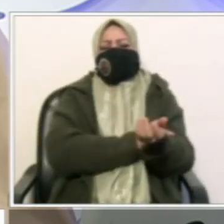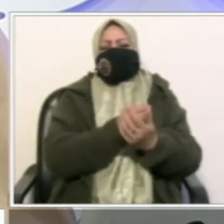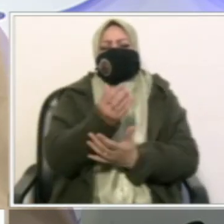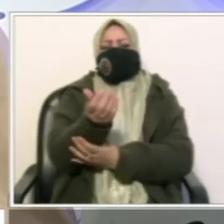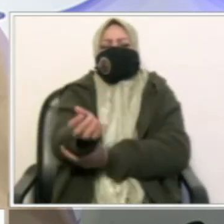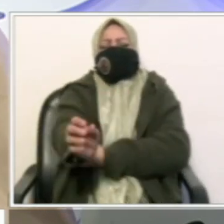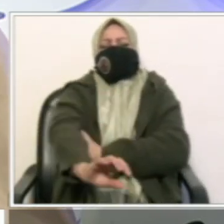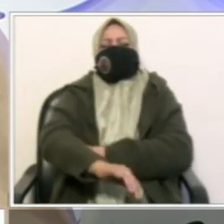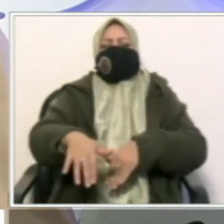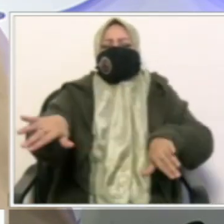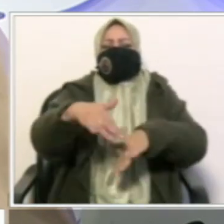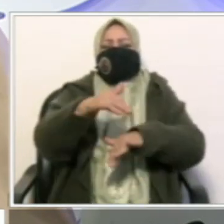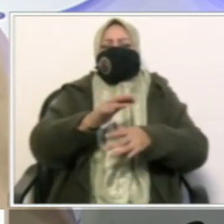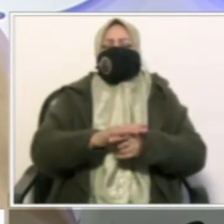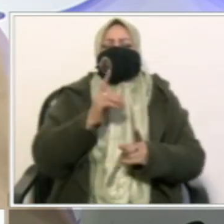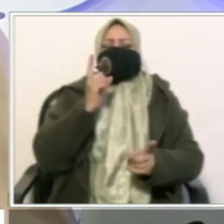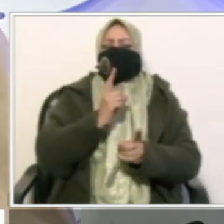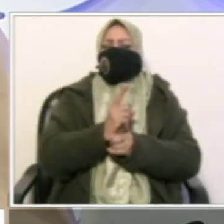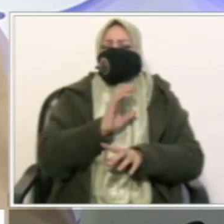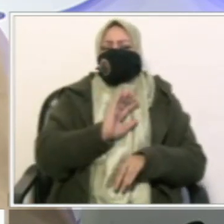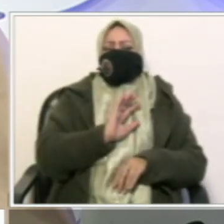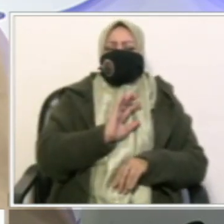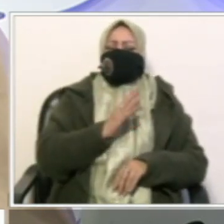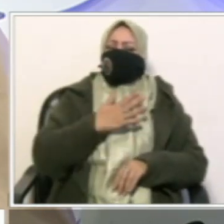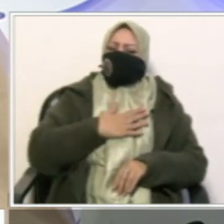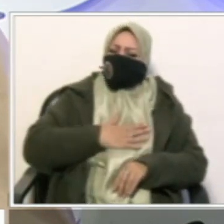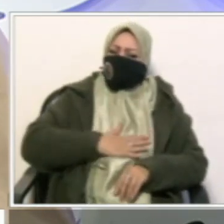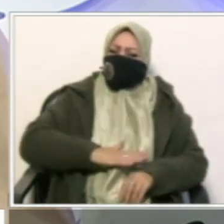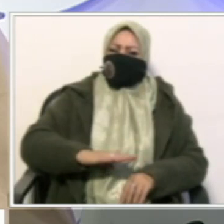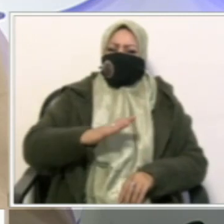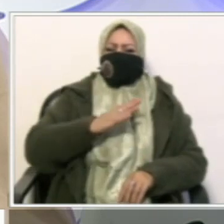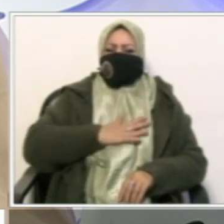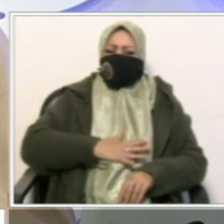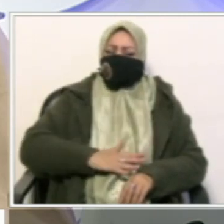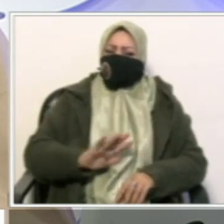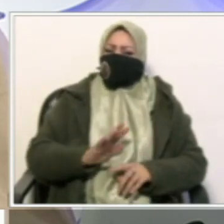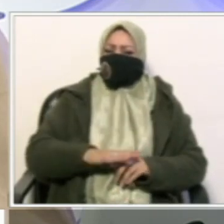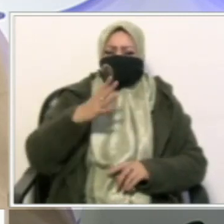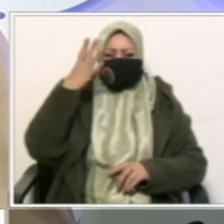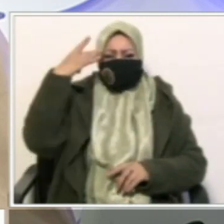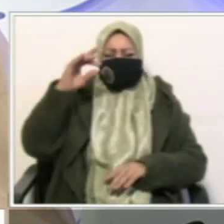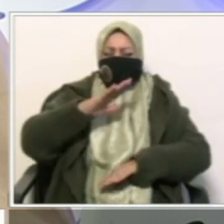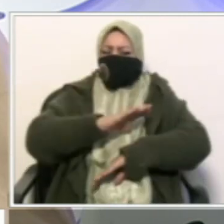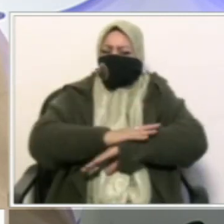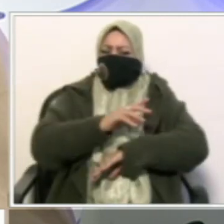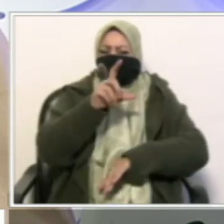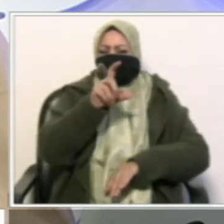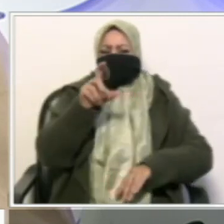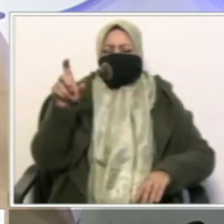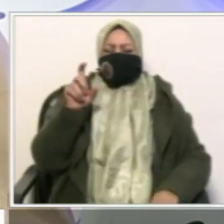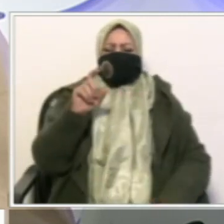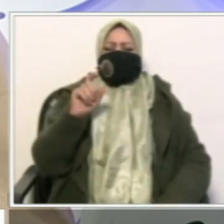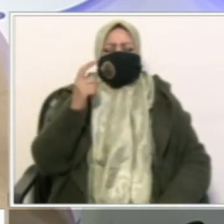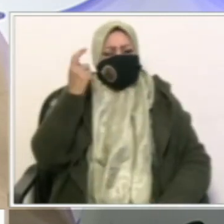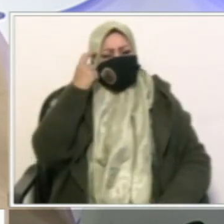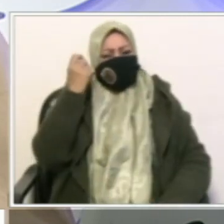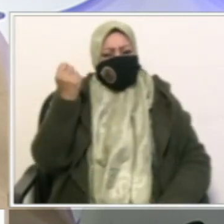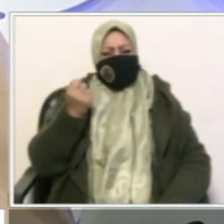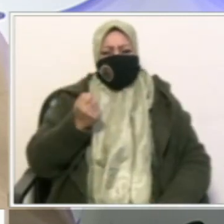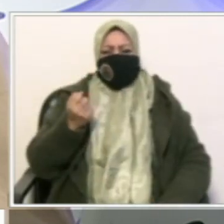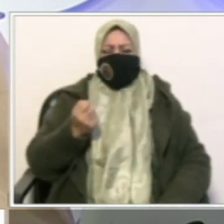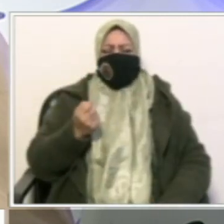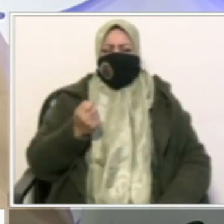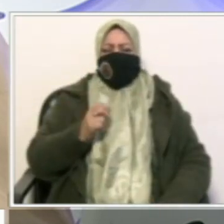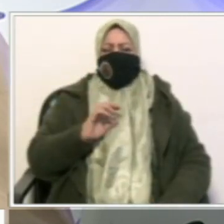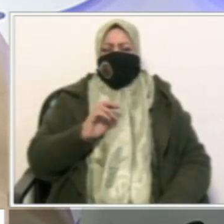عليه أن يتحلى بأخلاق الإسلام والأخلاق الفاضلة. لكن لو حصل من الإنسان شيء